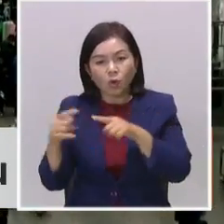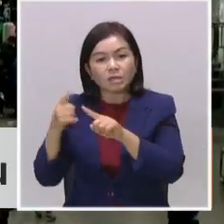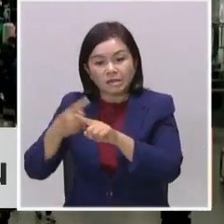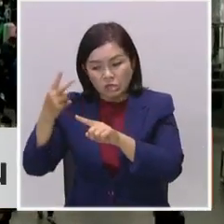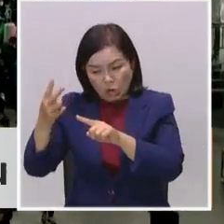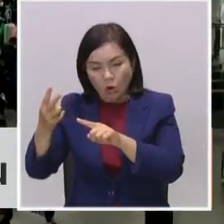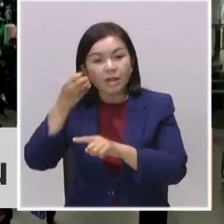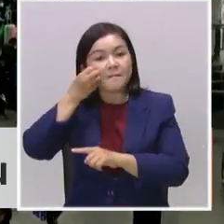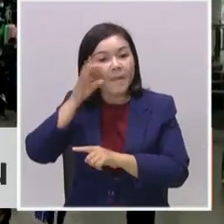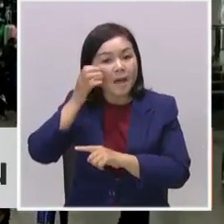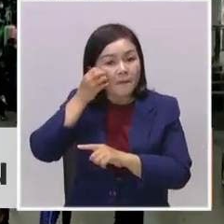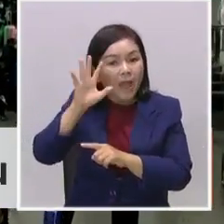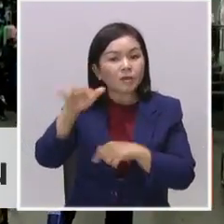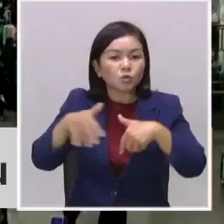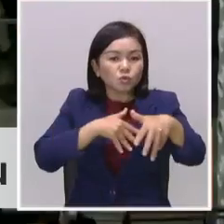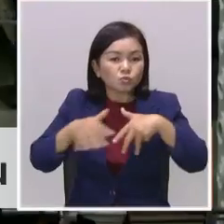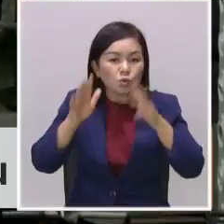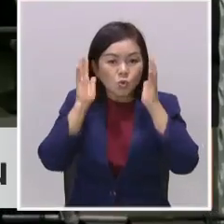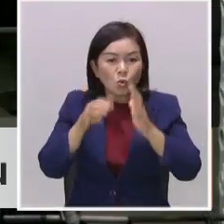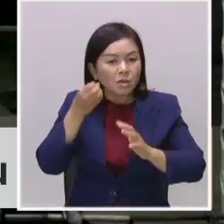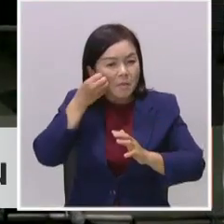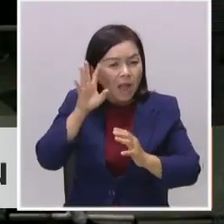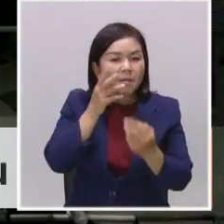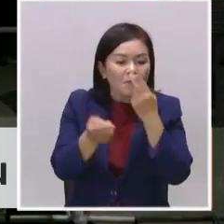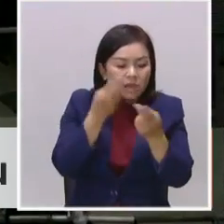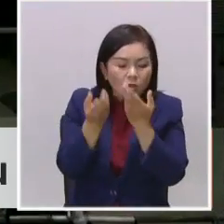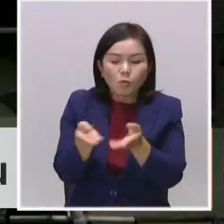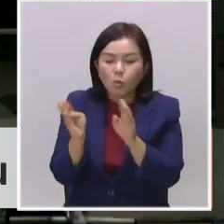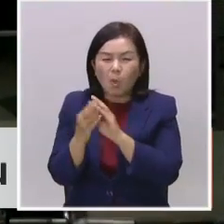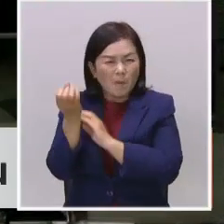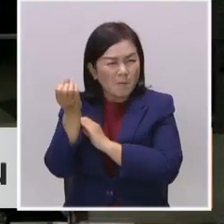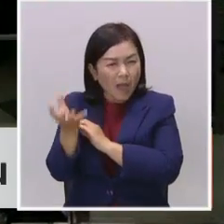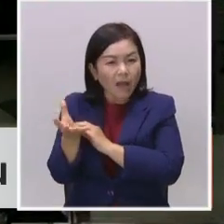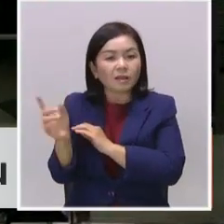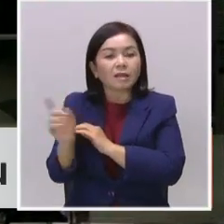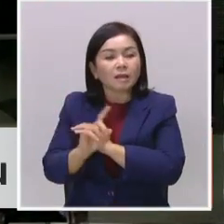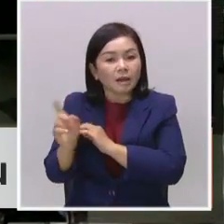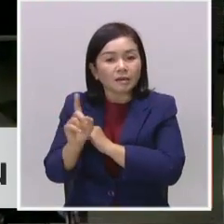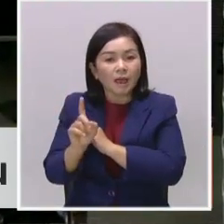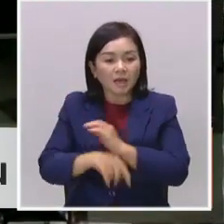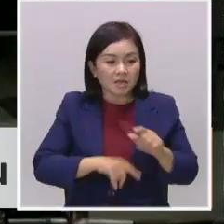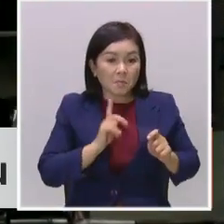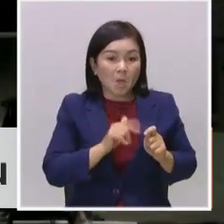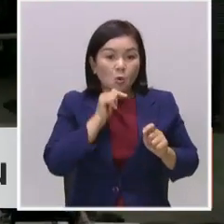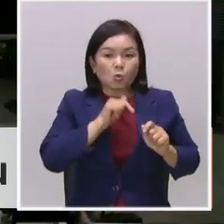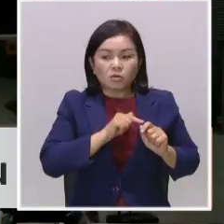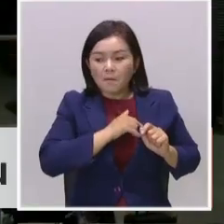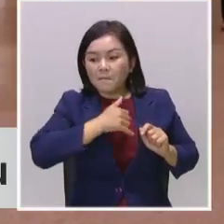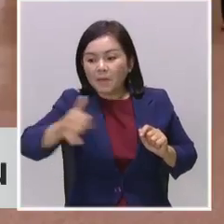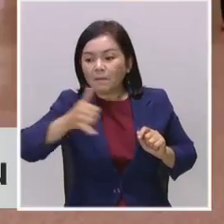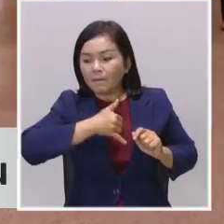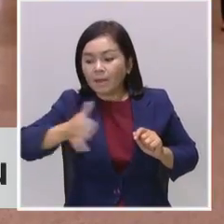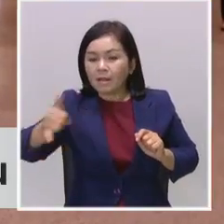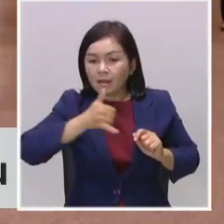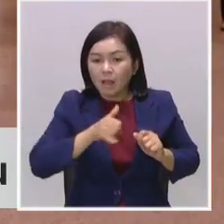ธ์ถือเป็นหนึ่งในการอพยพของคลื่นมนุษย์ครั้งใหญ่ที่สุดในโลกเลยค่ะแต่การอพยพจากเมืองใหญ่ต่างๆที่มีการระบาด